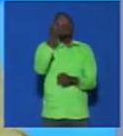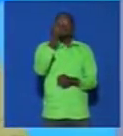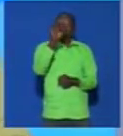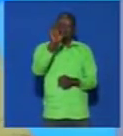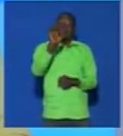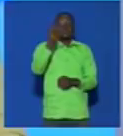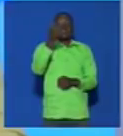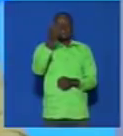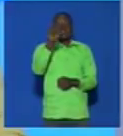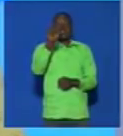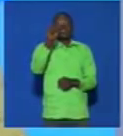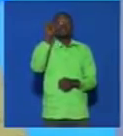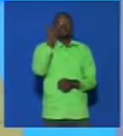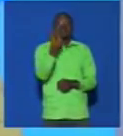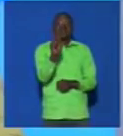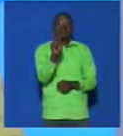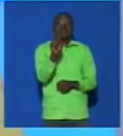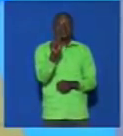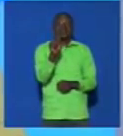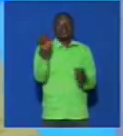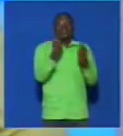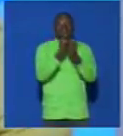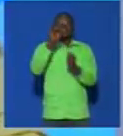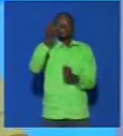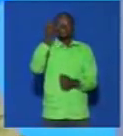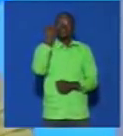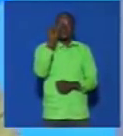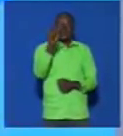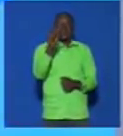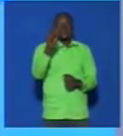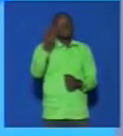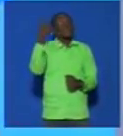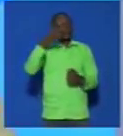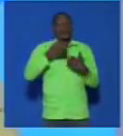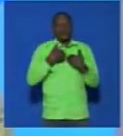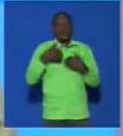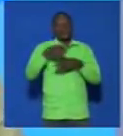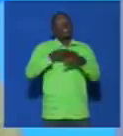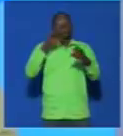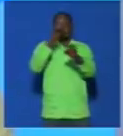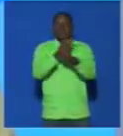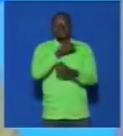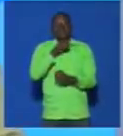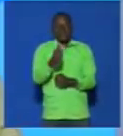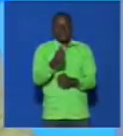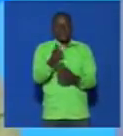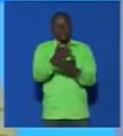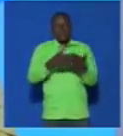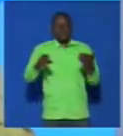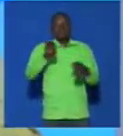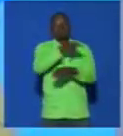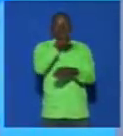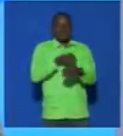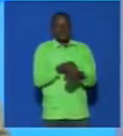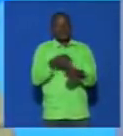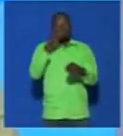boucle au delà de gagner pour avoir dix points avec 10 points l'angola aura neuf si l'anglais ne gagne pas à ce parti souvent le burkina c'est